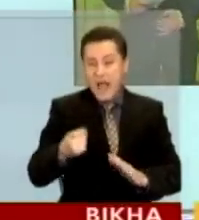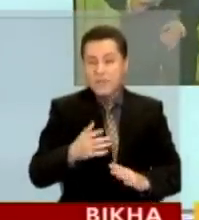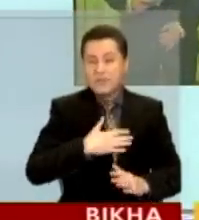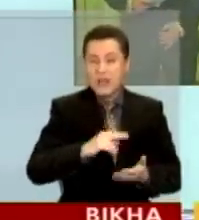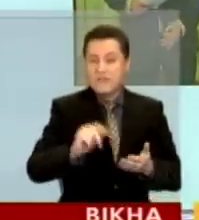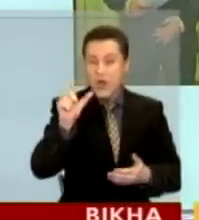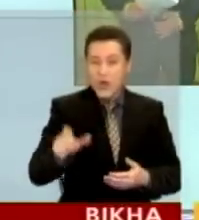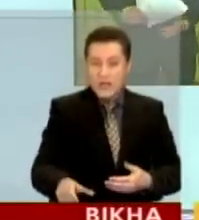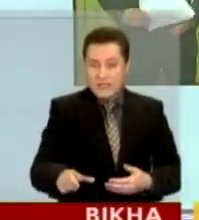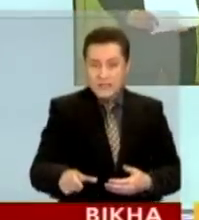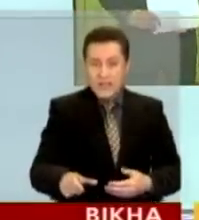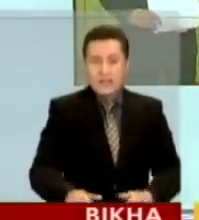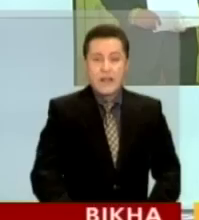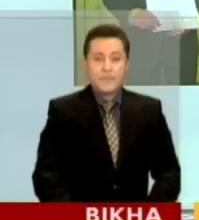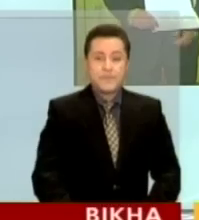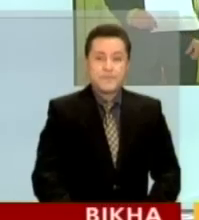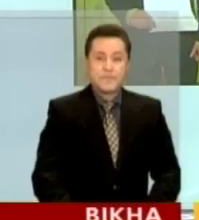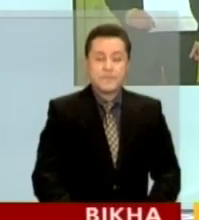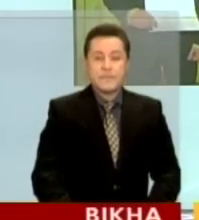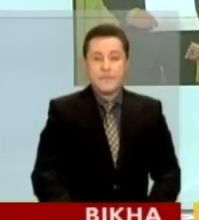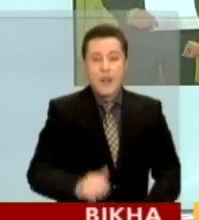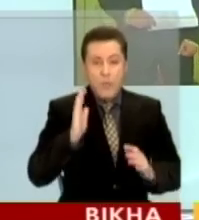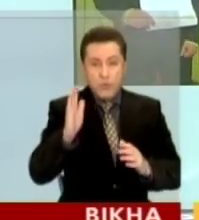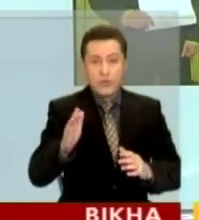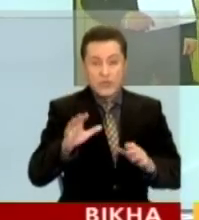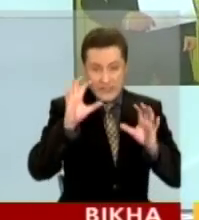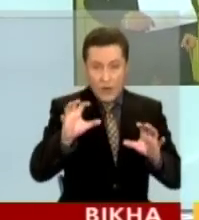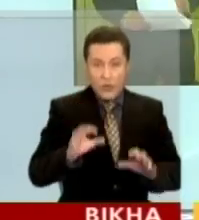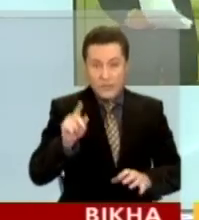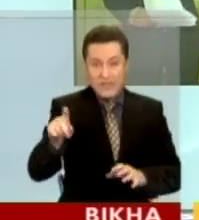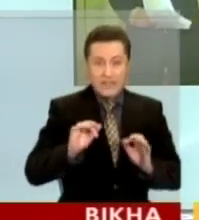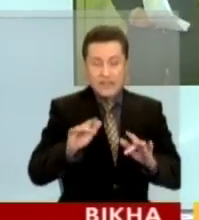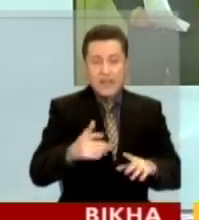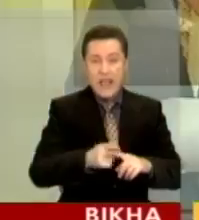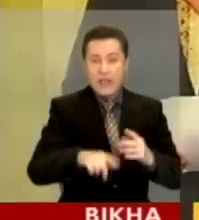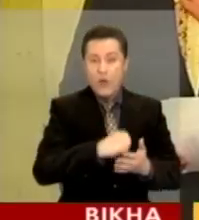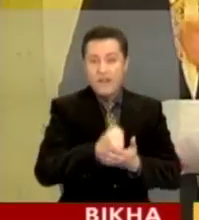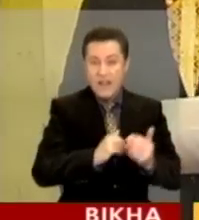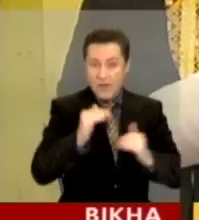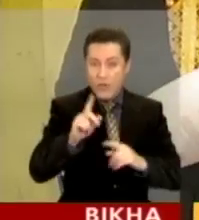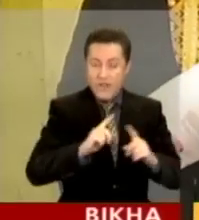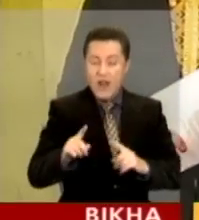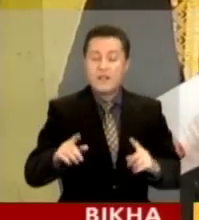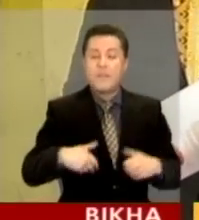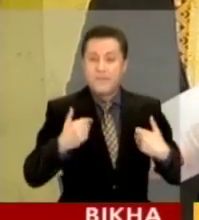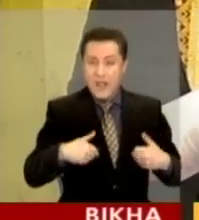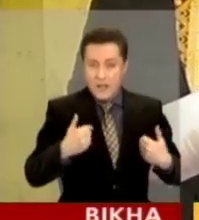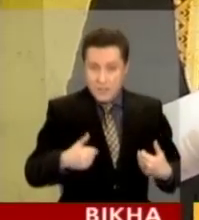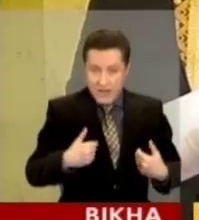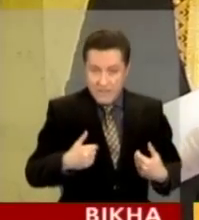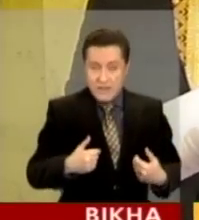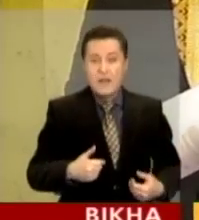має має гостя Іро Привіт Скажи будь ласка чи стануть законами ті закони які ухвалила Верховна Рада Привіт Володю і ще